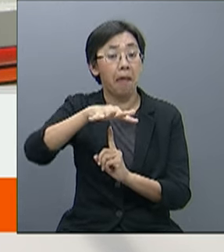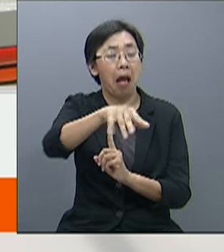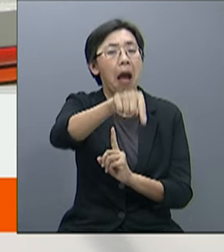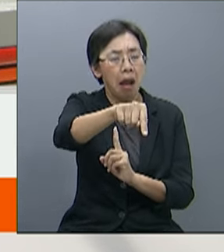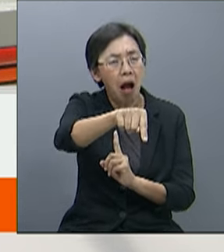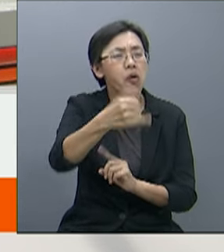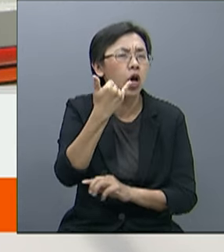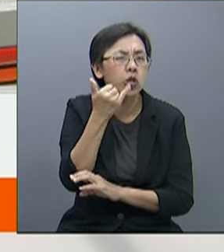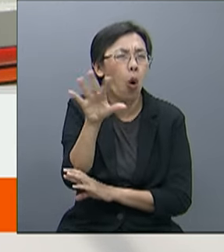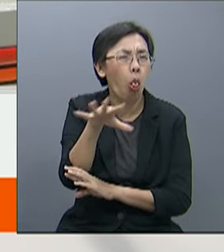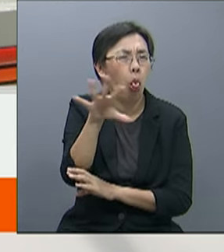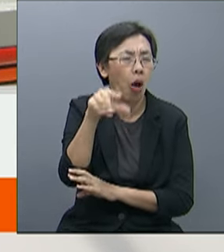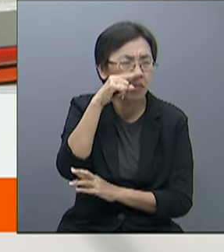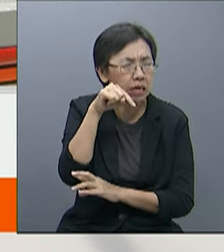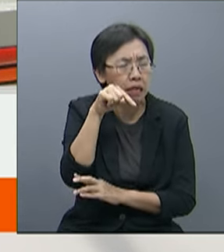านนะคะ